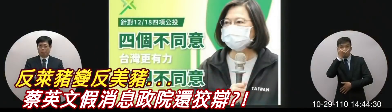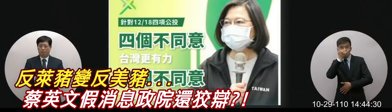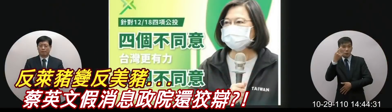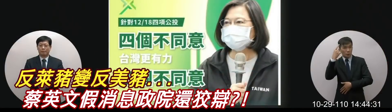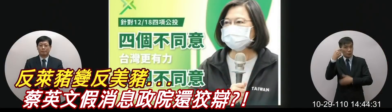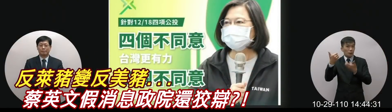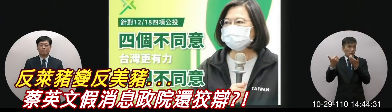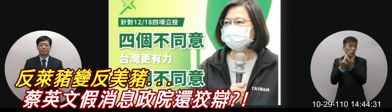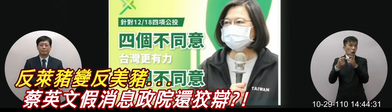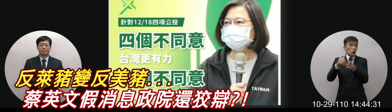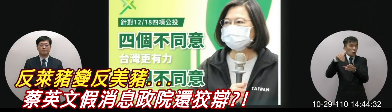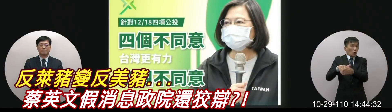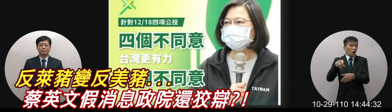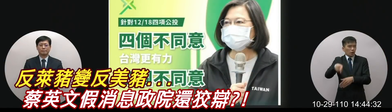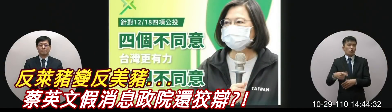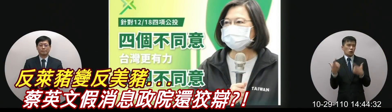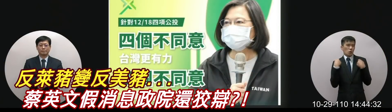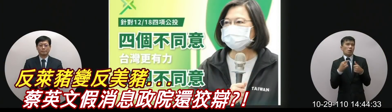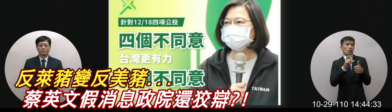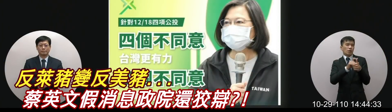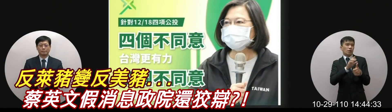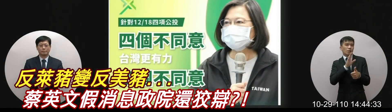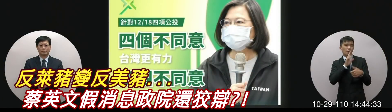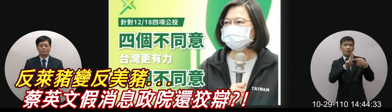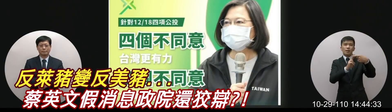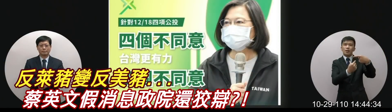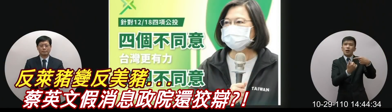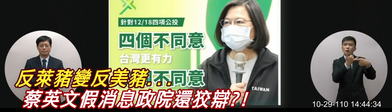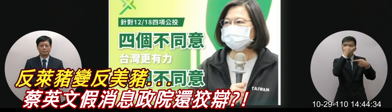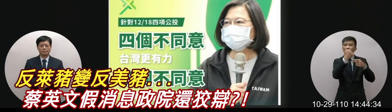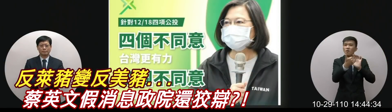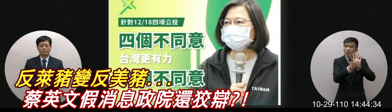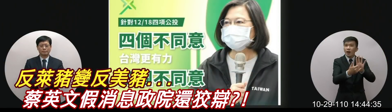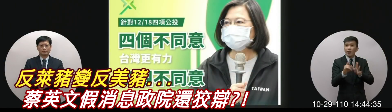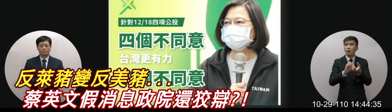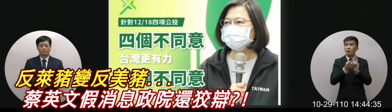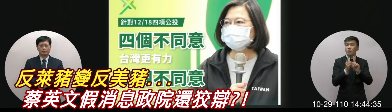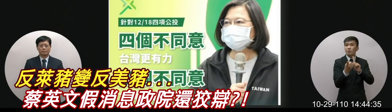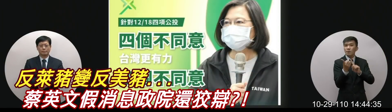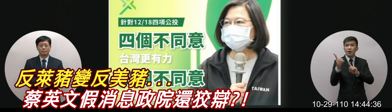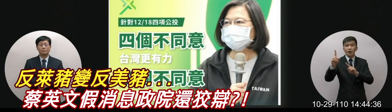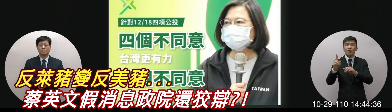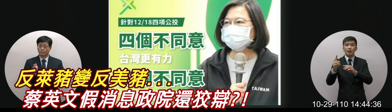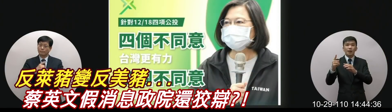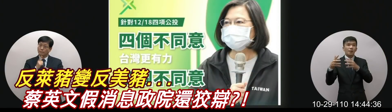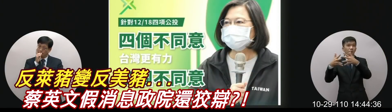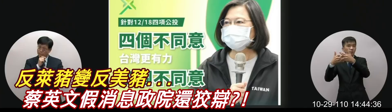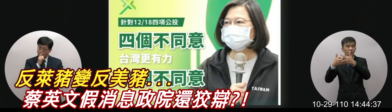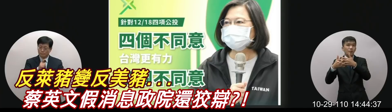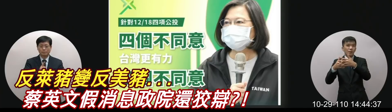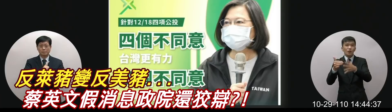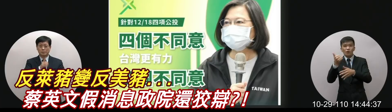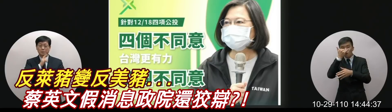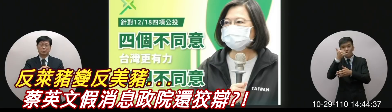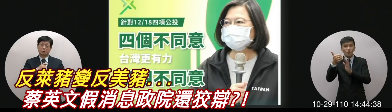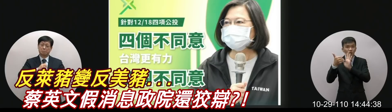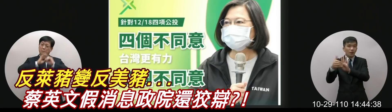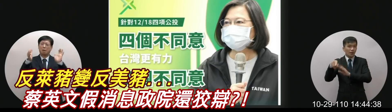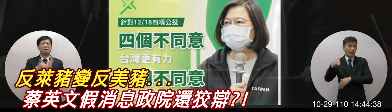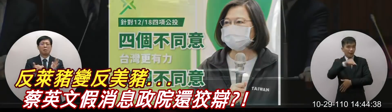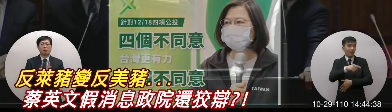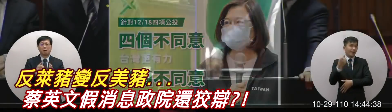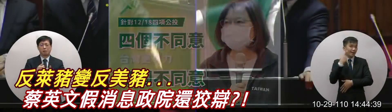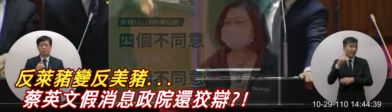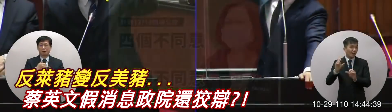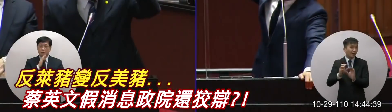所以这算不算假消息？ 闪避了，对不对？ 这算不算假消息？ 我不要俺的澳啦，我怎么还讲哦？ 来，我们看下一张， 你们就讲清楚是美猪。 我们看下一张。 那现在国人同胞看清楚， 不同意反美猪公投，明明是反莱猪公投，硬要扣人家帽子写不反美猪公投，这算不算假消息？哎呀。 你就是你就 算不算假消息？ 不要说